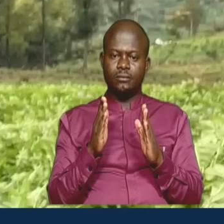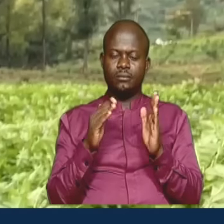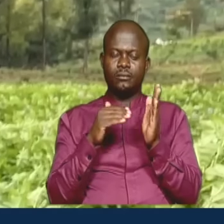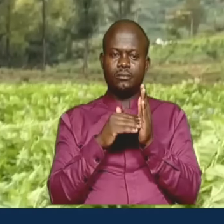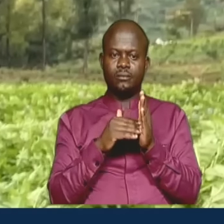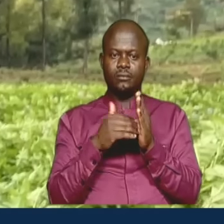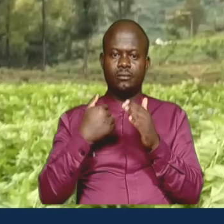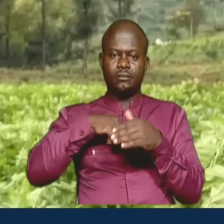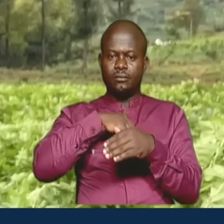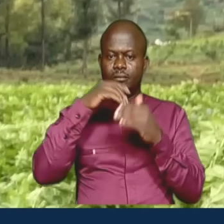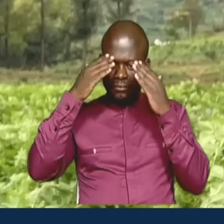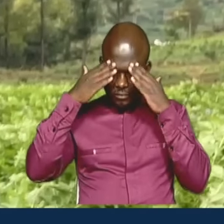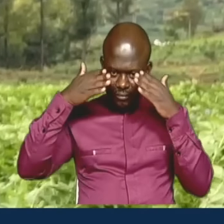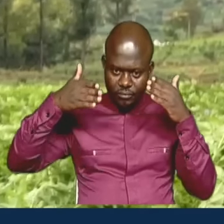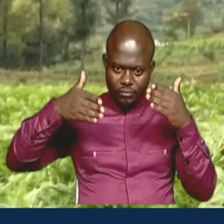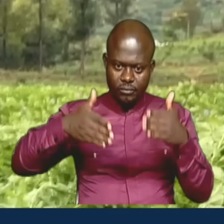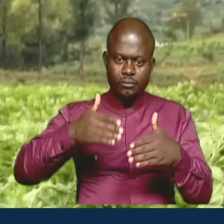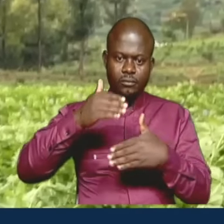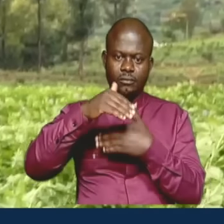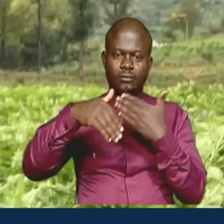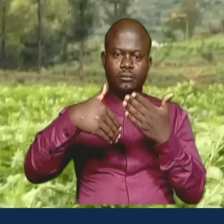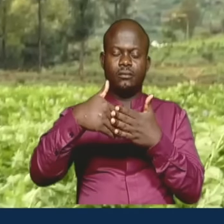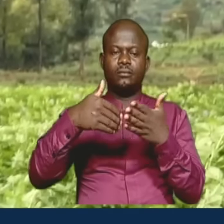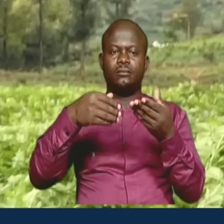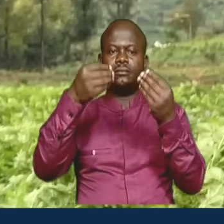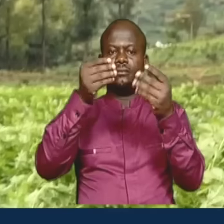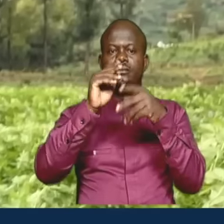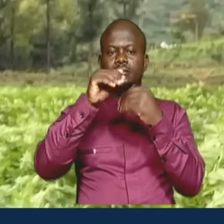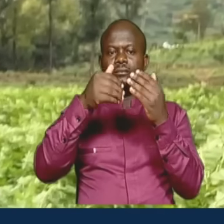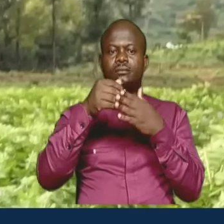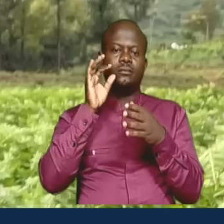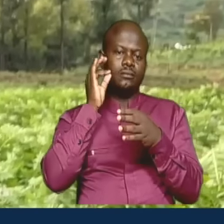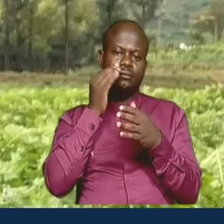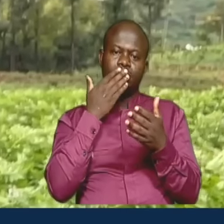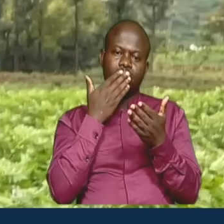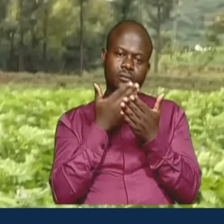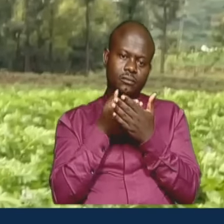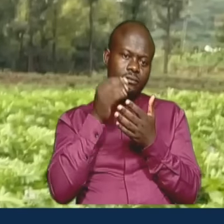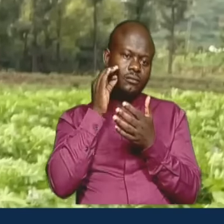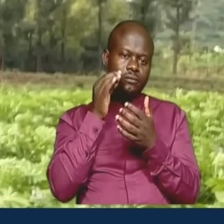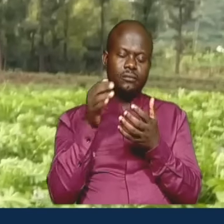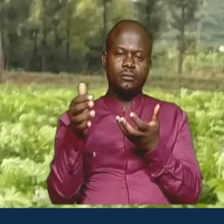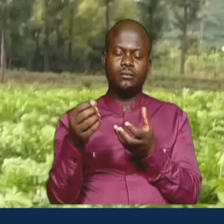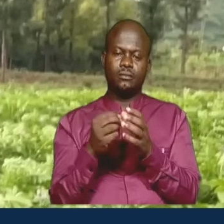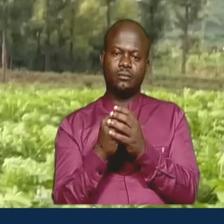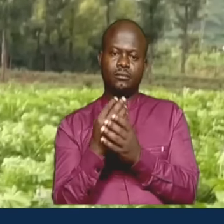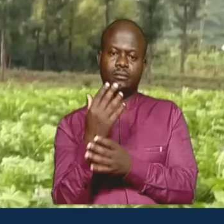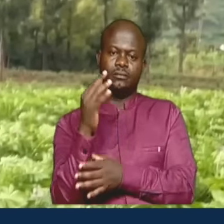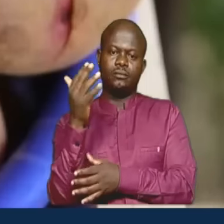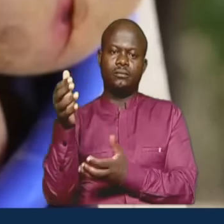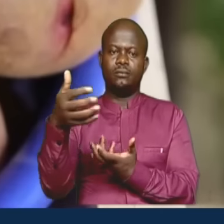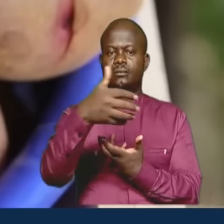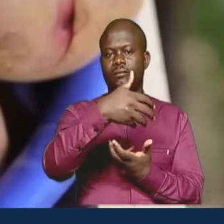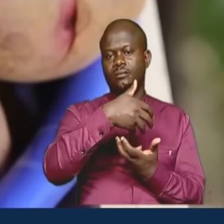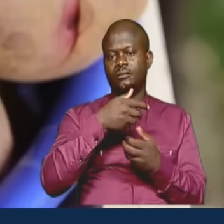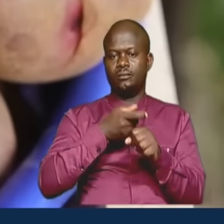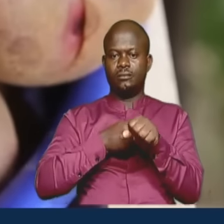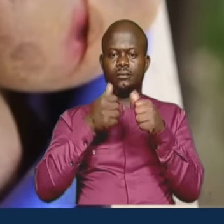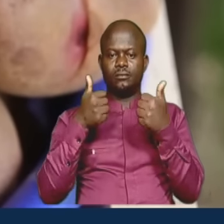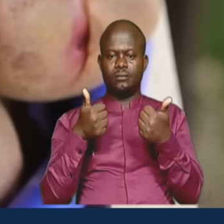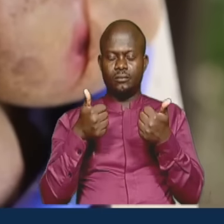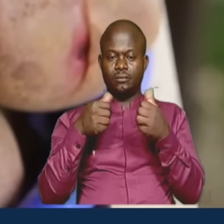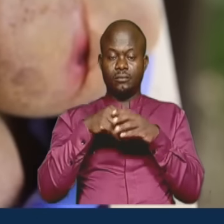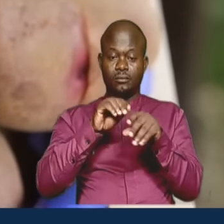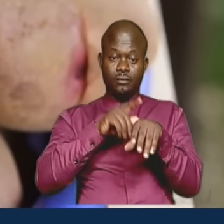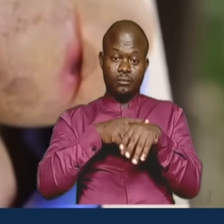twibanda cyane cyane mu guha abaturage imbuto nziza, imbuto yera kandi kera n'ibirayi byiza. Mu gihe ikiguzi cy'ibirayi